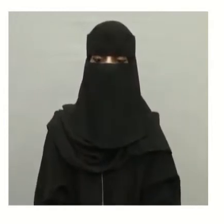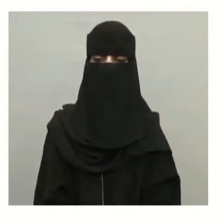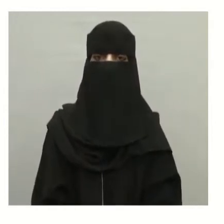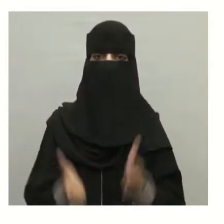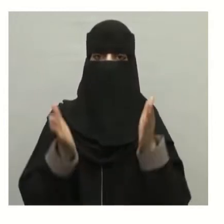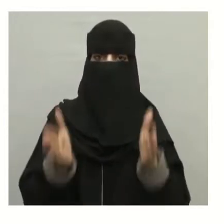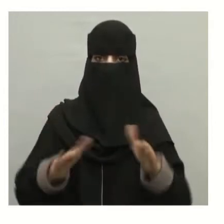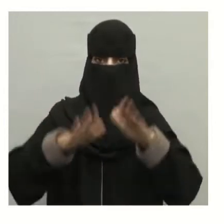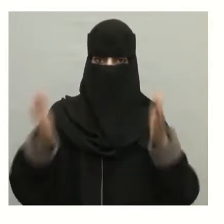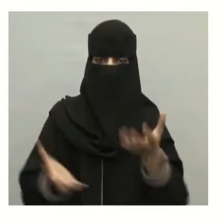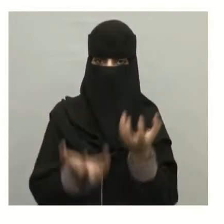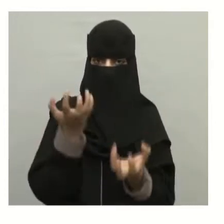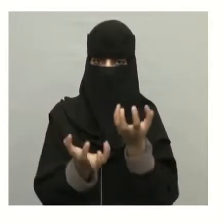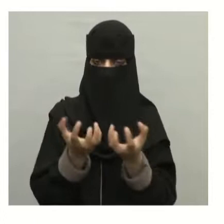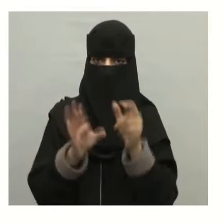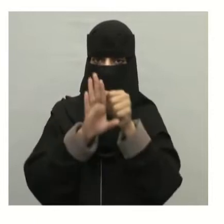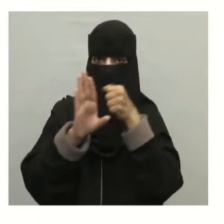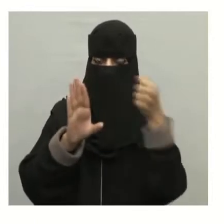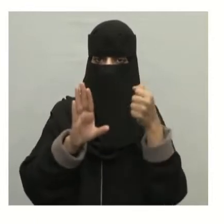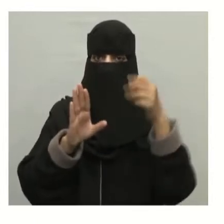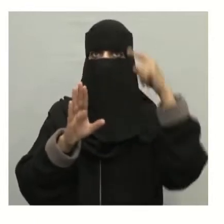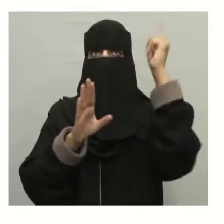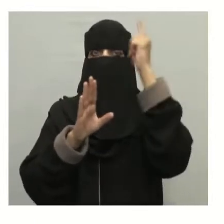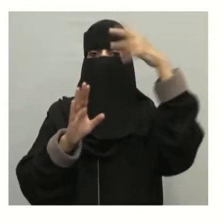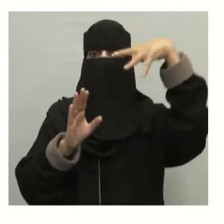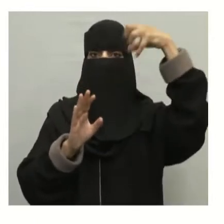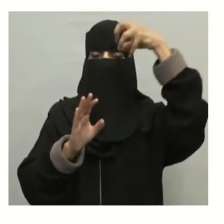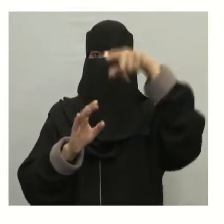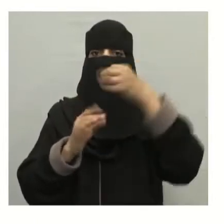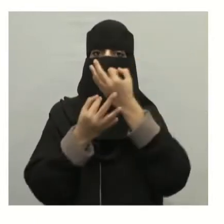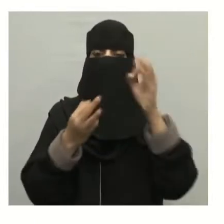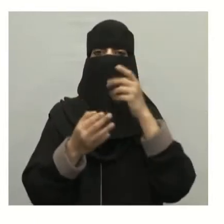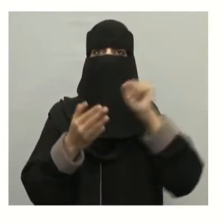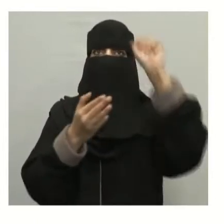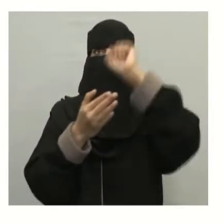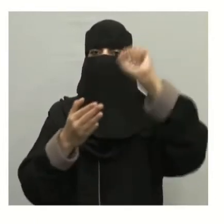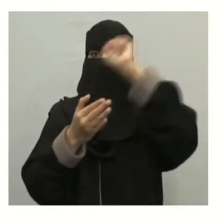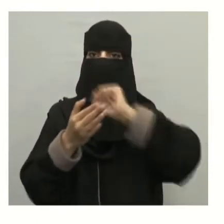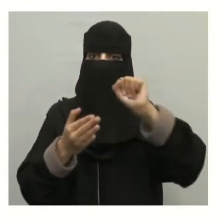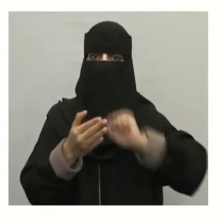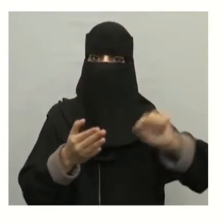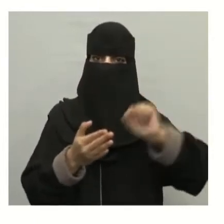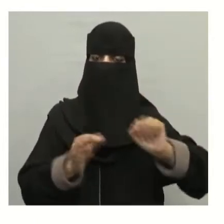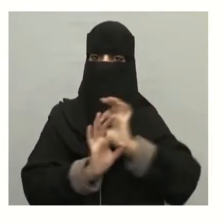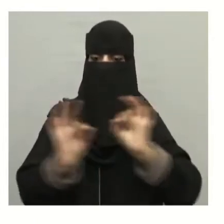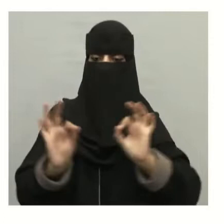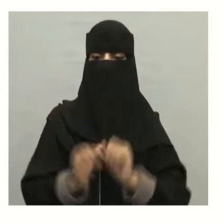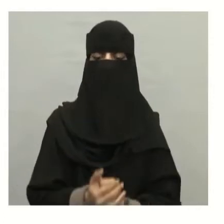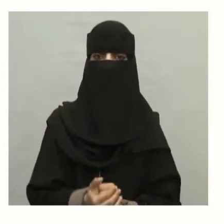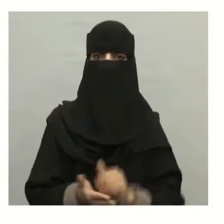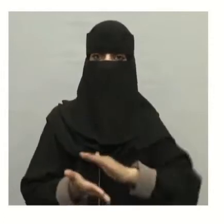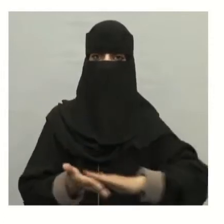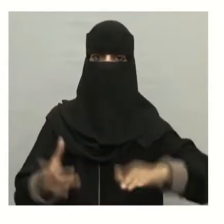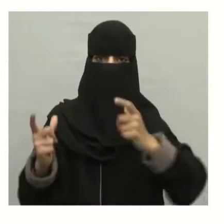موقد الغاز، الفرن، الثلاجة، شفاط المطبخ كلها تحتاج إلى مسح وتنظيف.